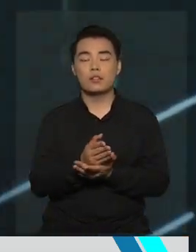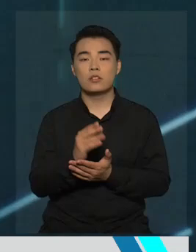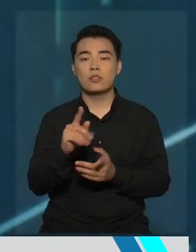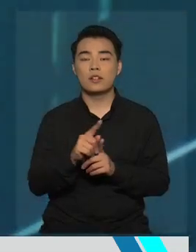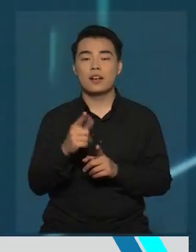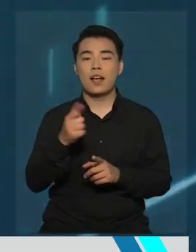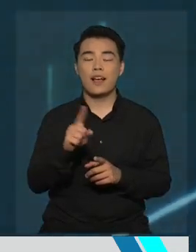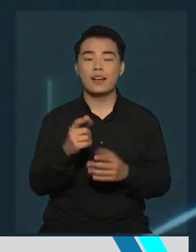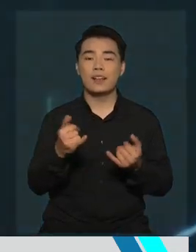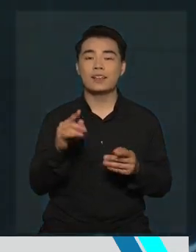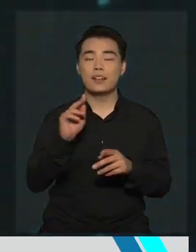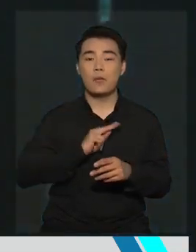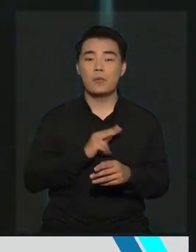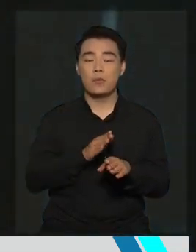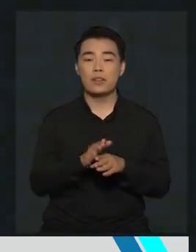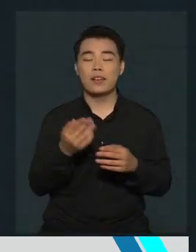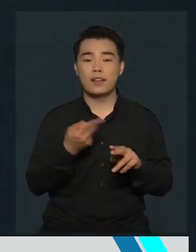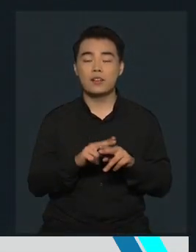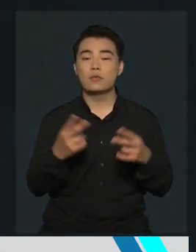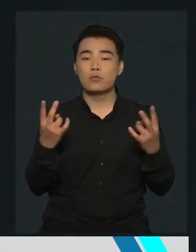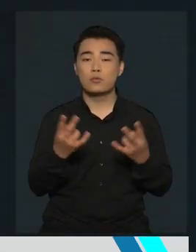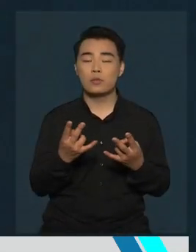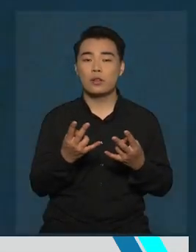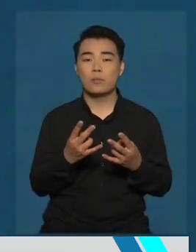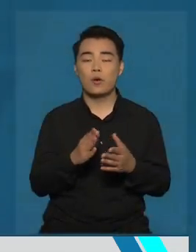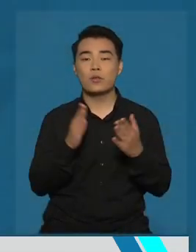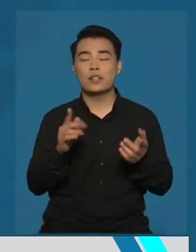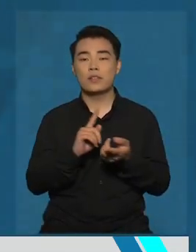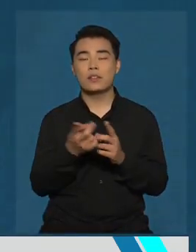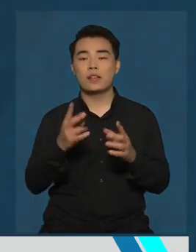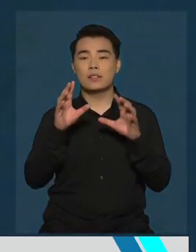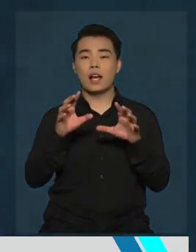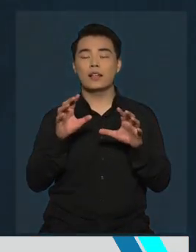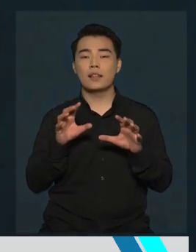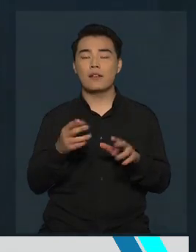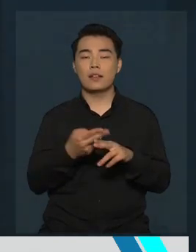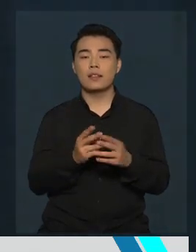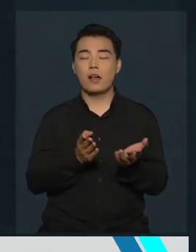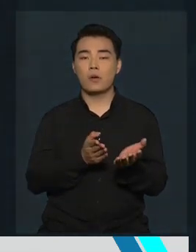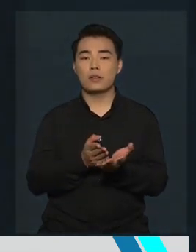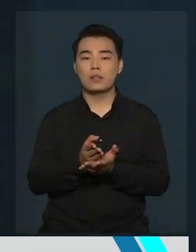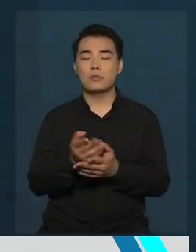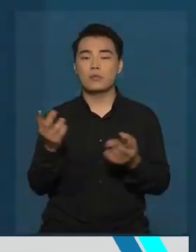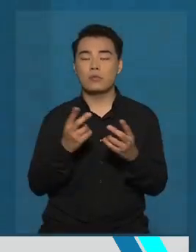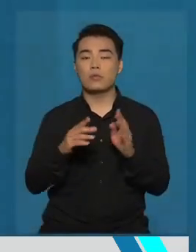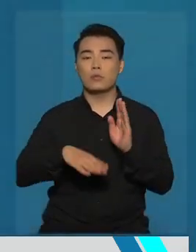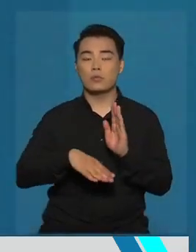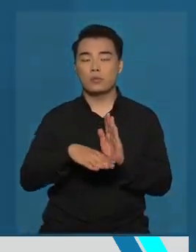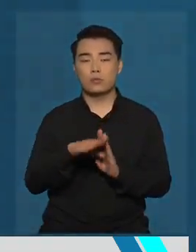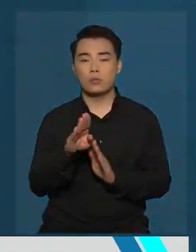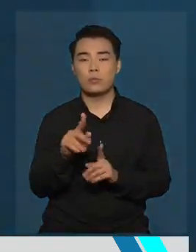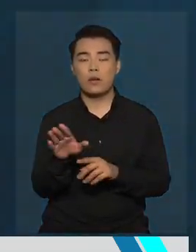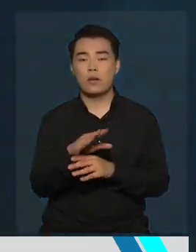газа работаем, да, на тот или иной процесс, нужно внести изменения в законодательство в этой отрасли, нужно